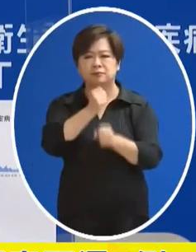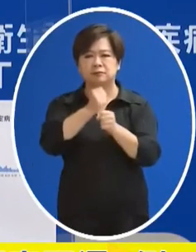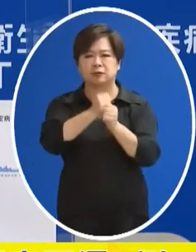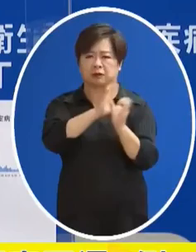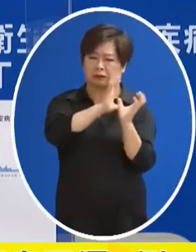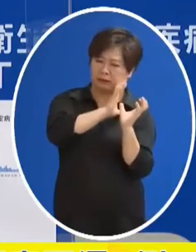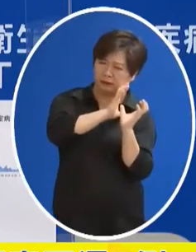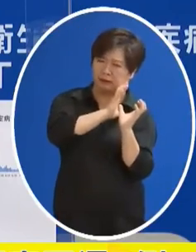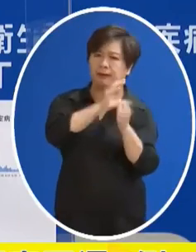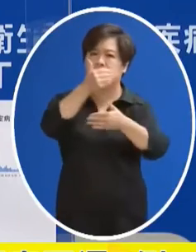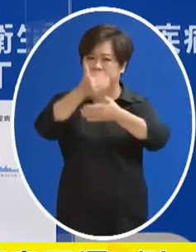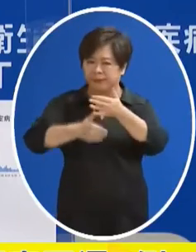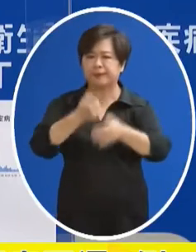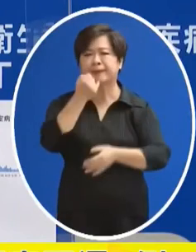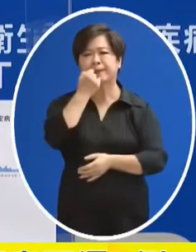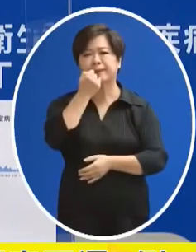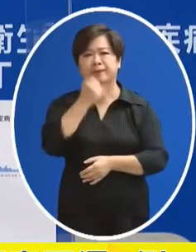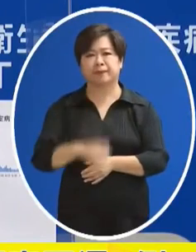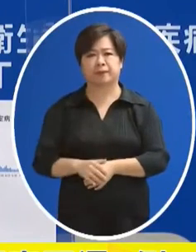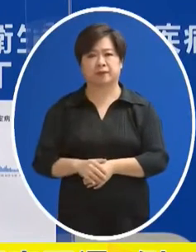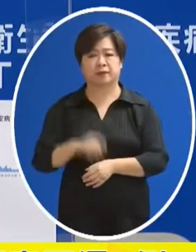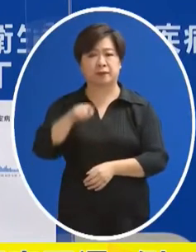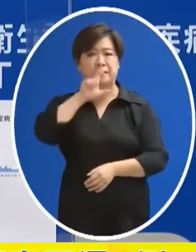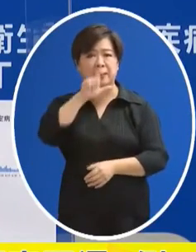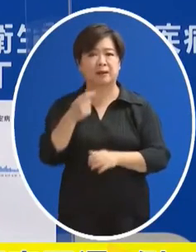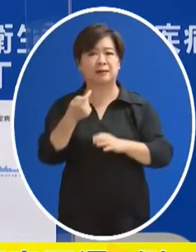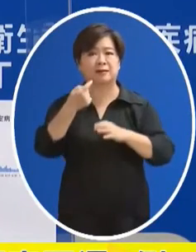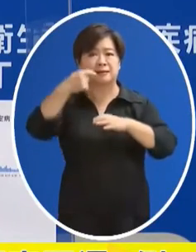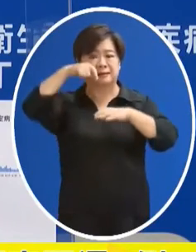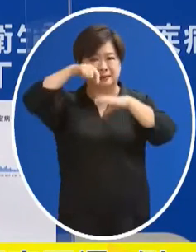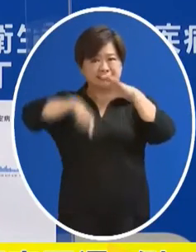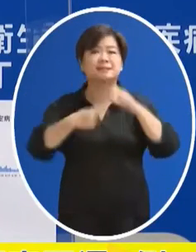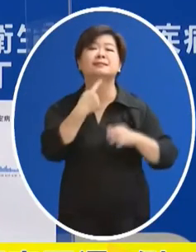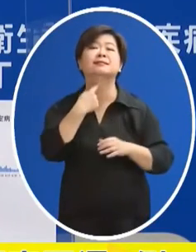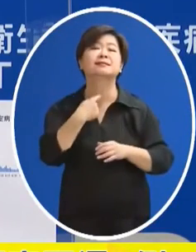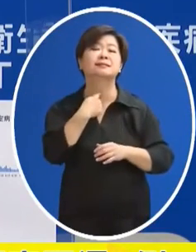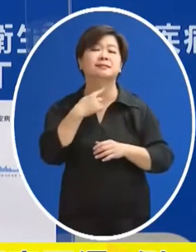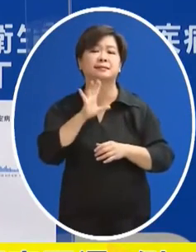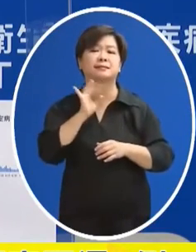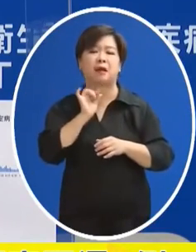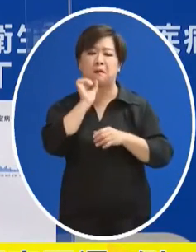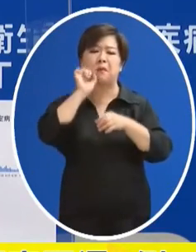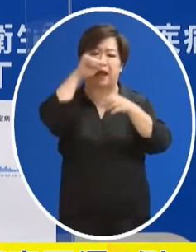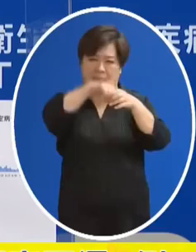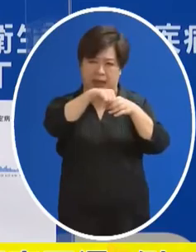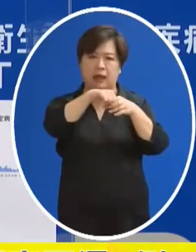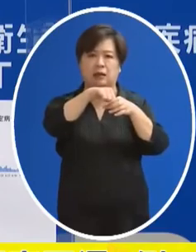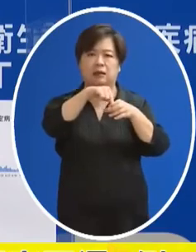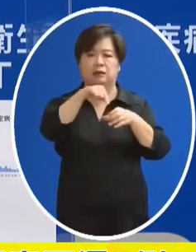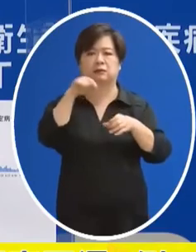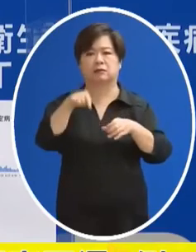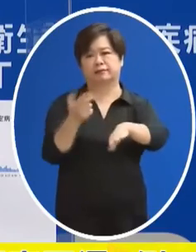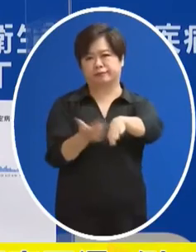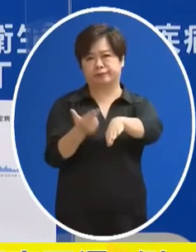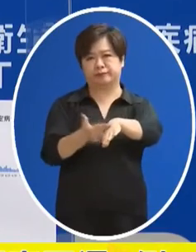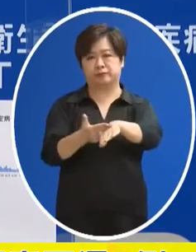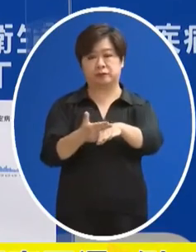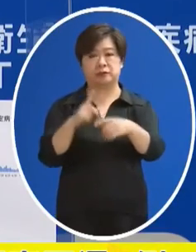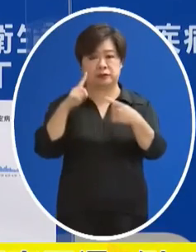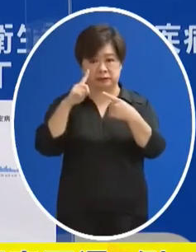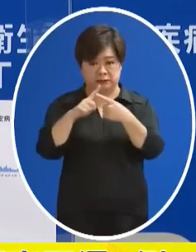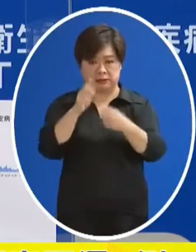低。好，所以采用这是深喉唾液，不是用这种哈 swab 这样的一个方式哈，所以相对的人